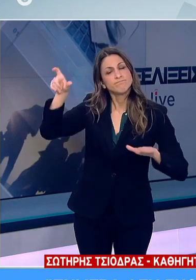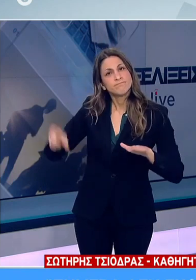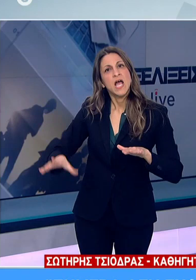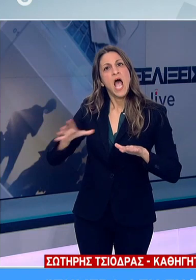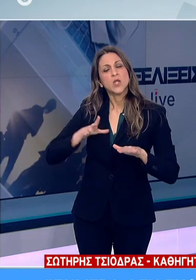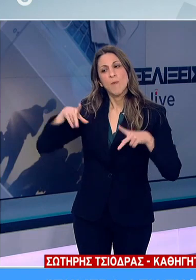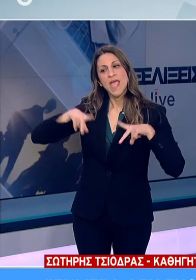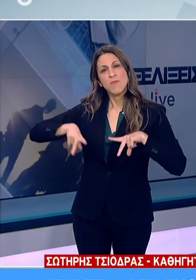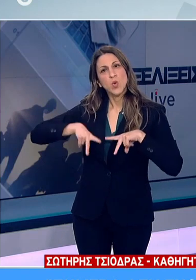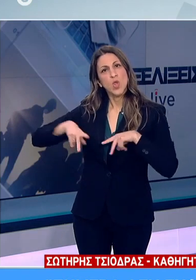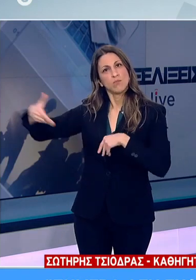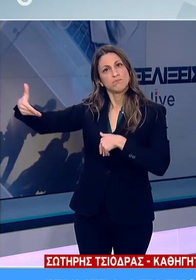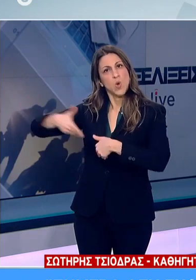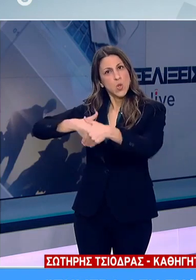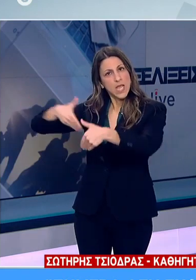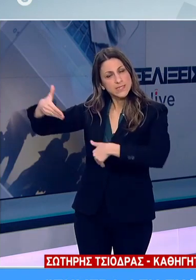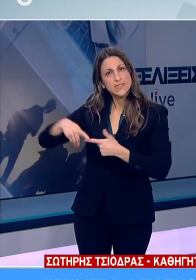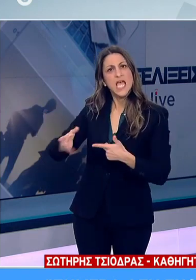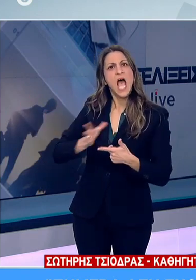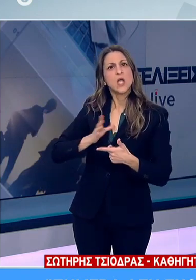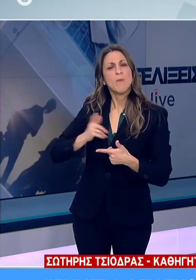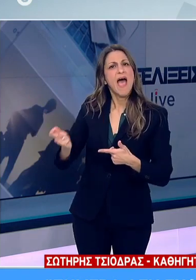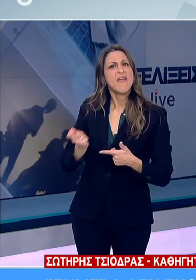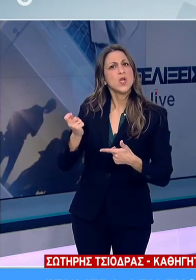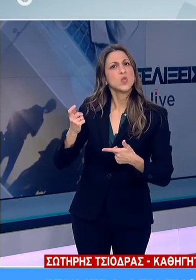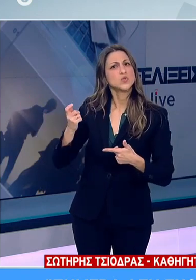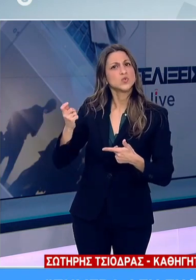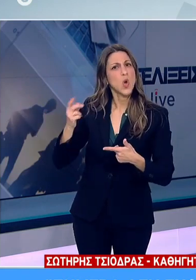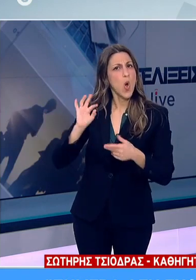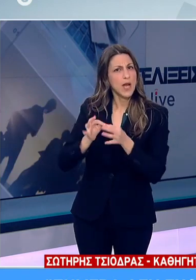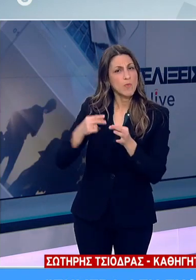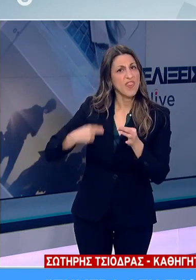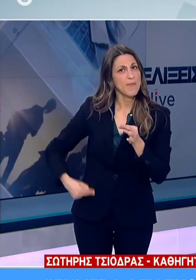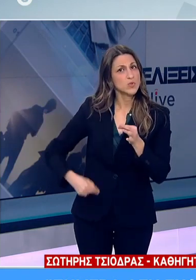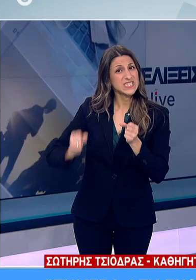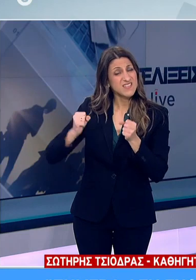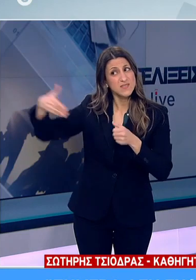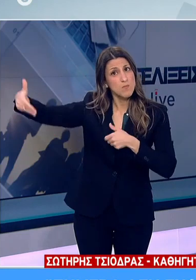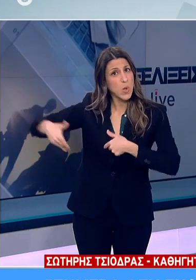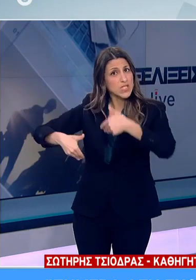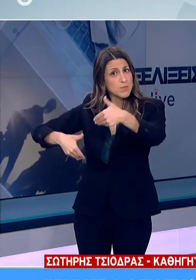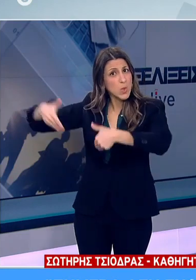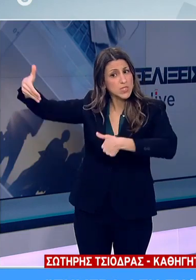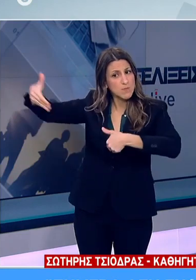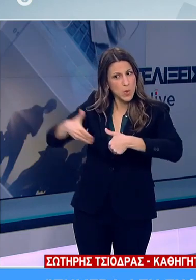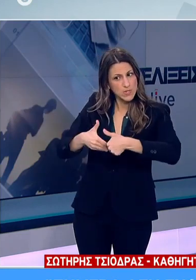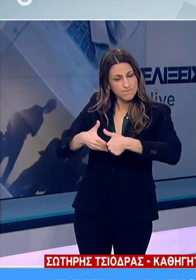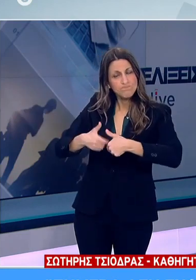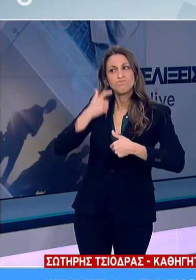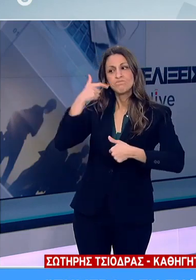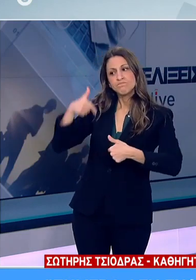Υγείας και συζητήθηκε στα πλαίσια αυτά και η στρατηγική επιδημιολογικής επιτήρησης. Από δύο διαφορετικές μαθηματικές